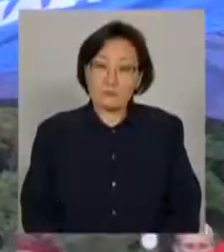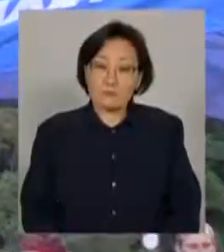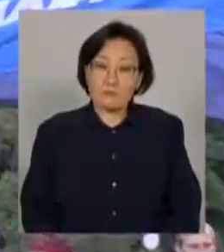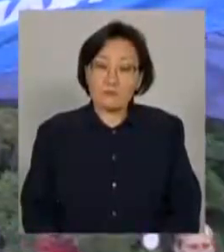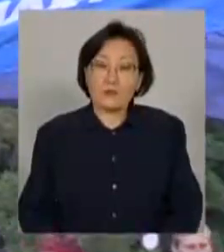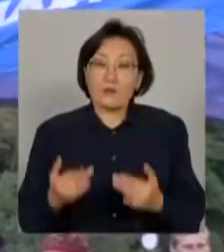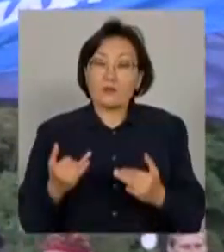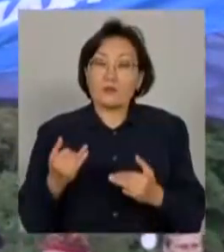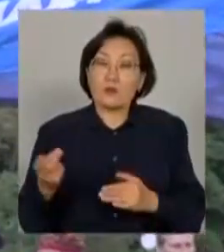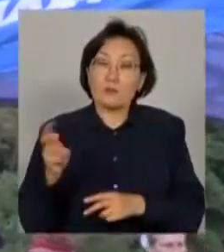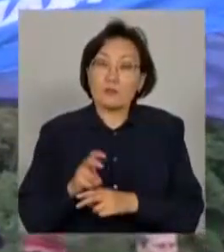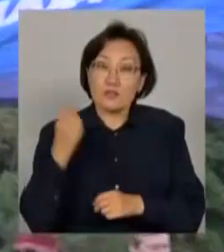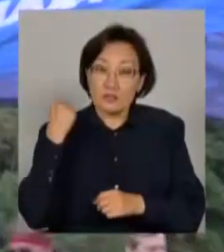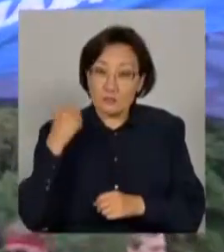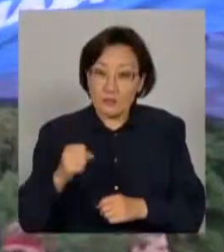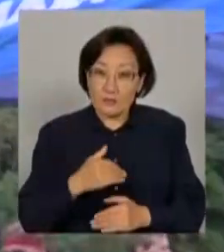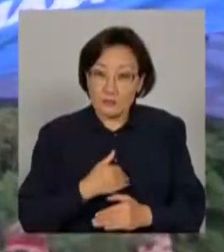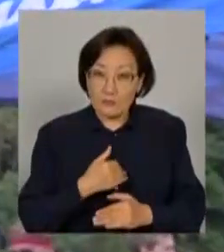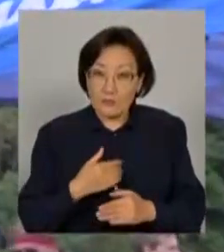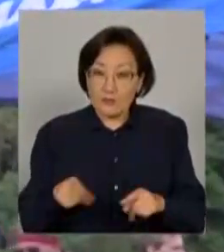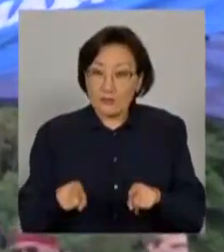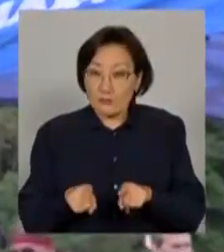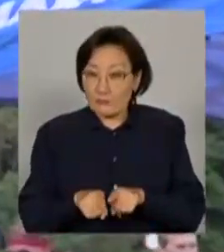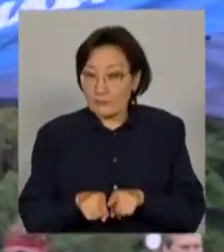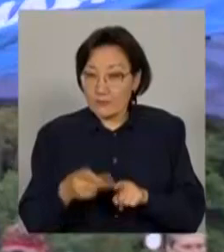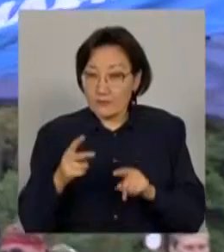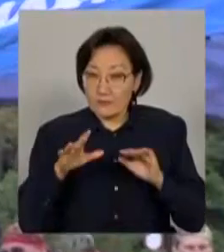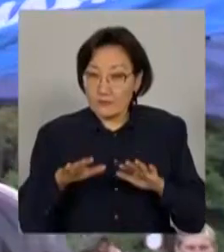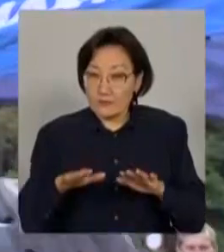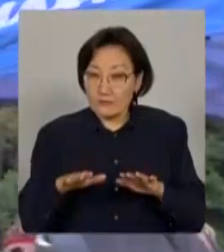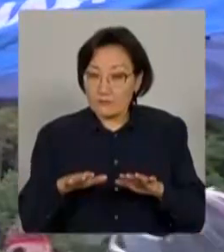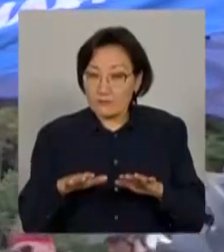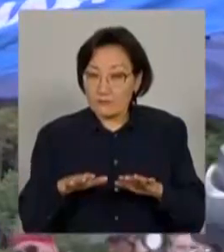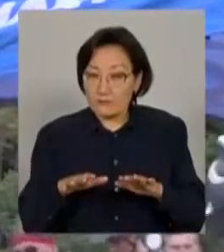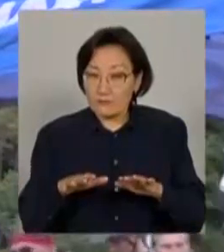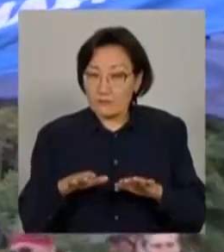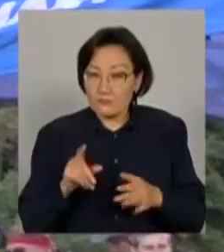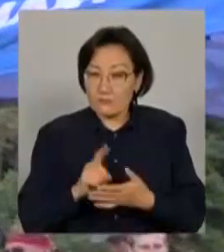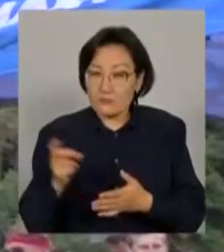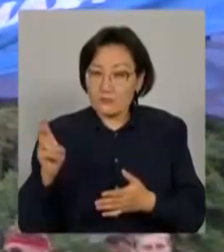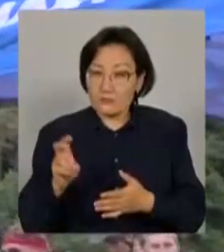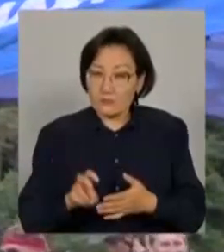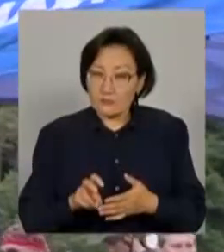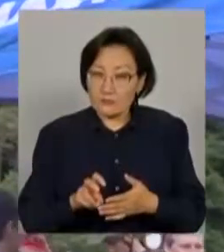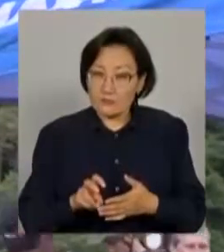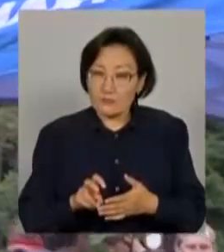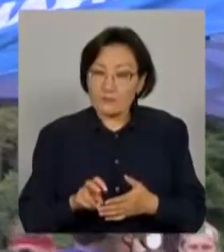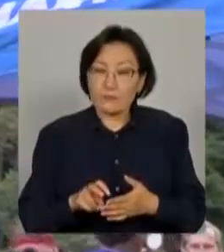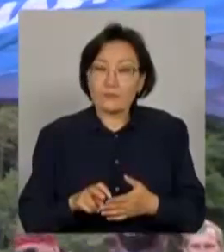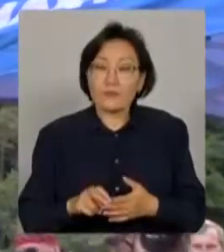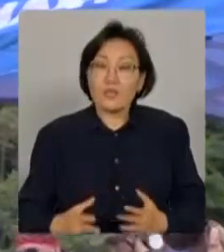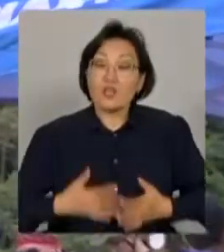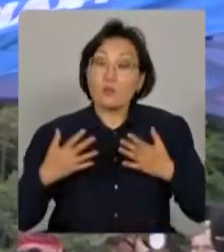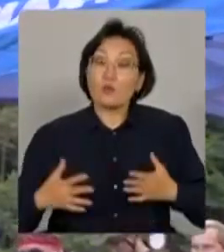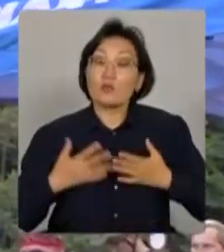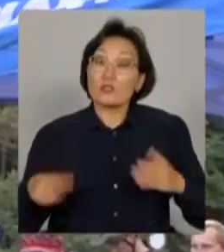Сегодня пришел за победой, но по крайней мере только на второе место хотя бы должен приехать. В целом эмоции